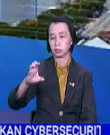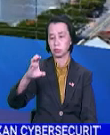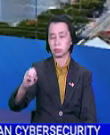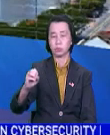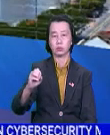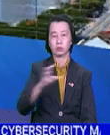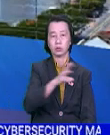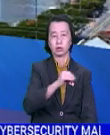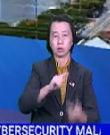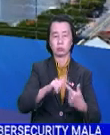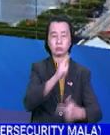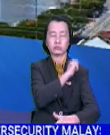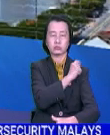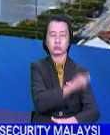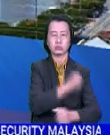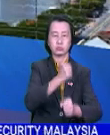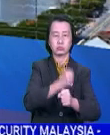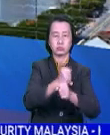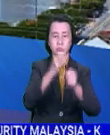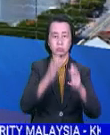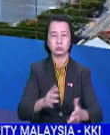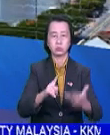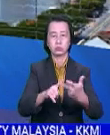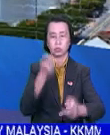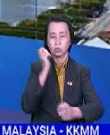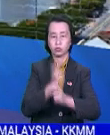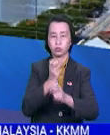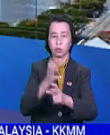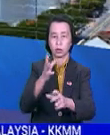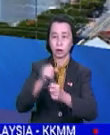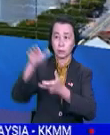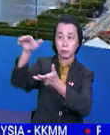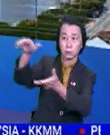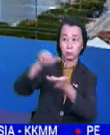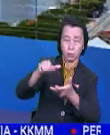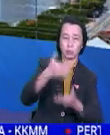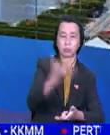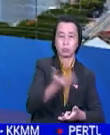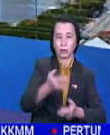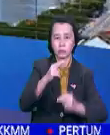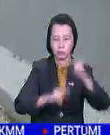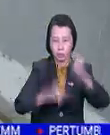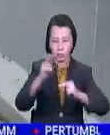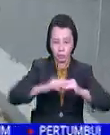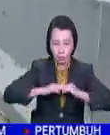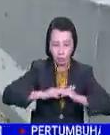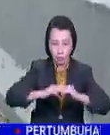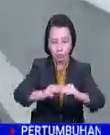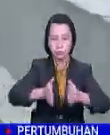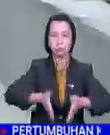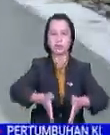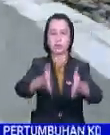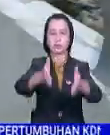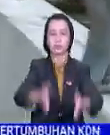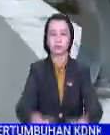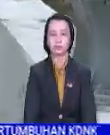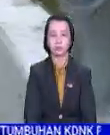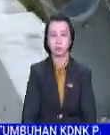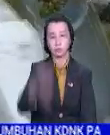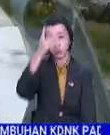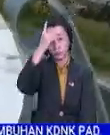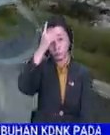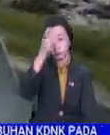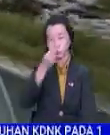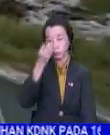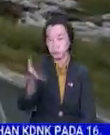ketiadaan tenaga buruh serta kesukaran mendapatkan bekalan bahan binaan sudah tuh Si